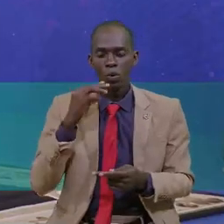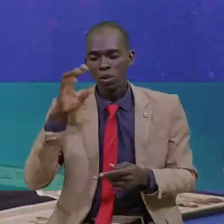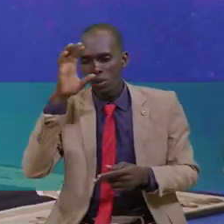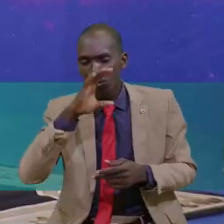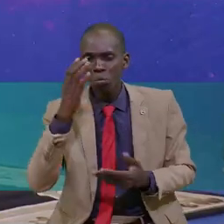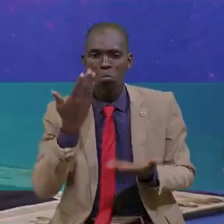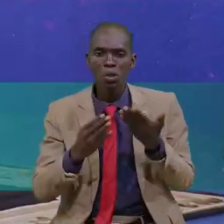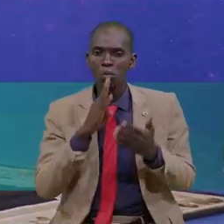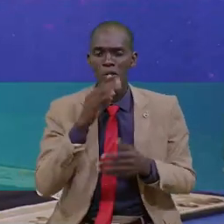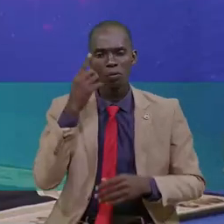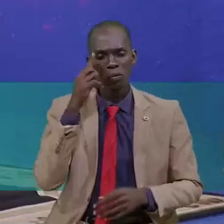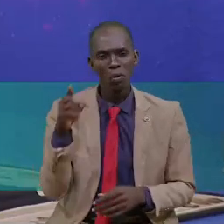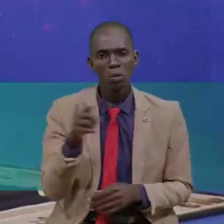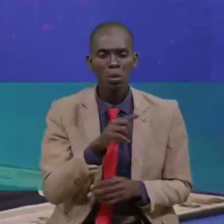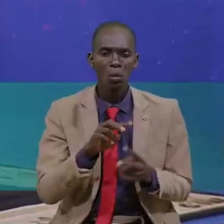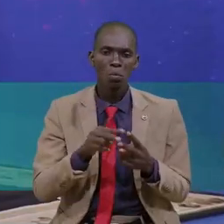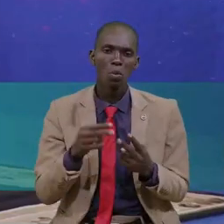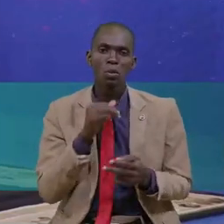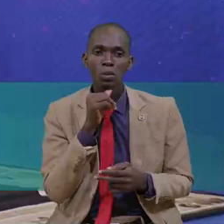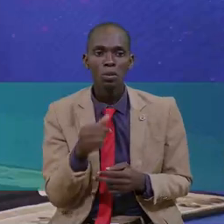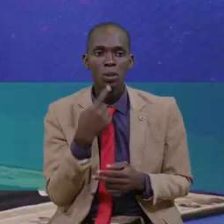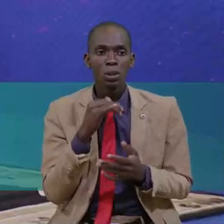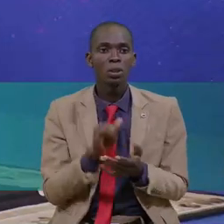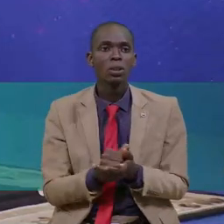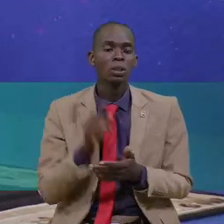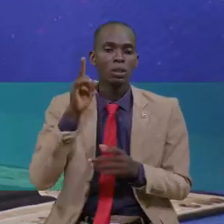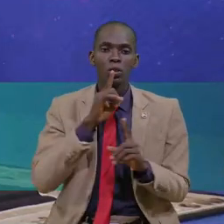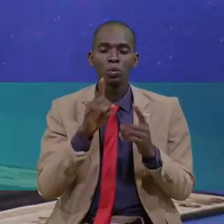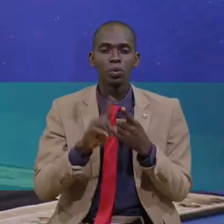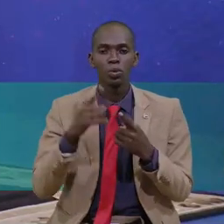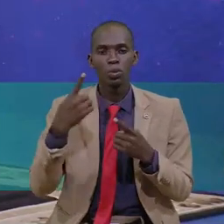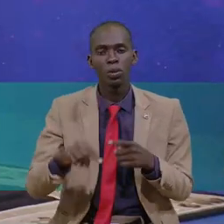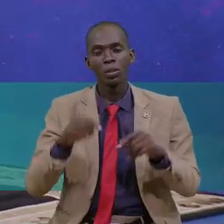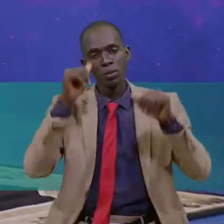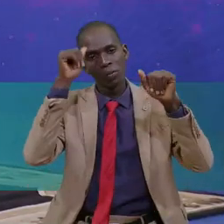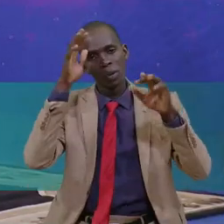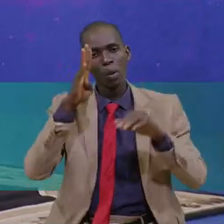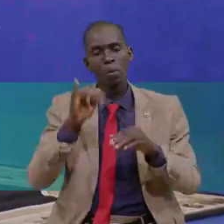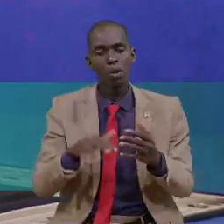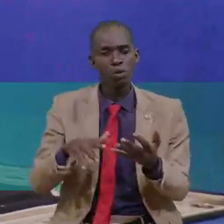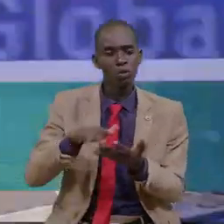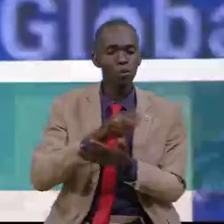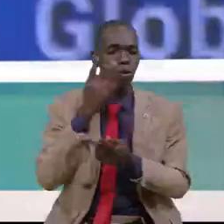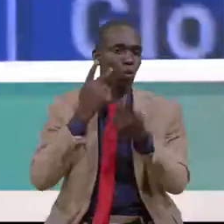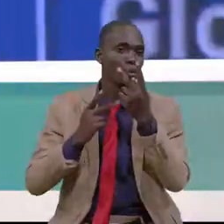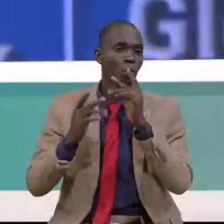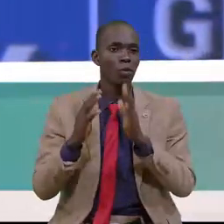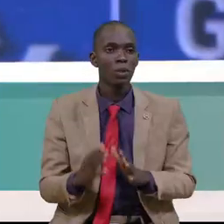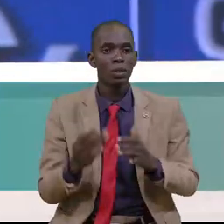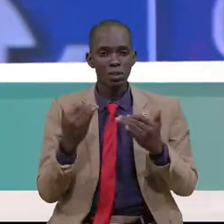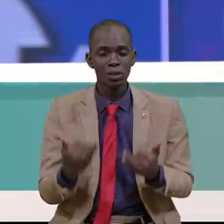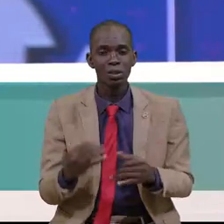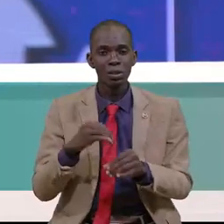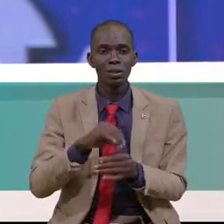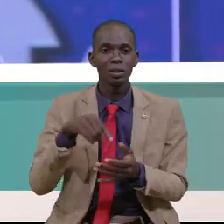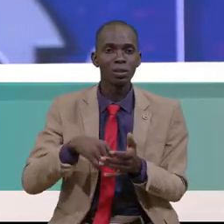sondaient. Est-ce que c'était pour eux ou pas? Il dit, il a parlé à nos pères par ses prophètes, mais maintenant, et